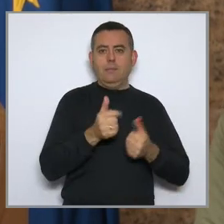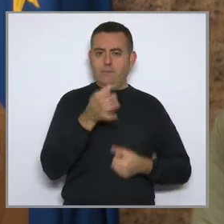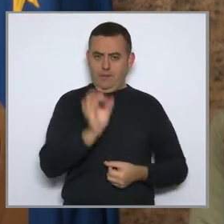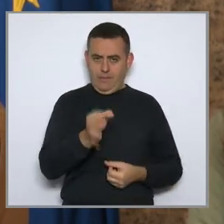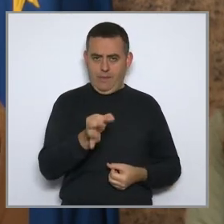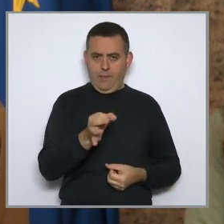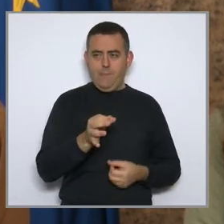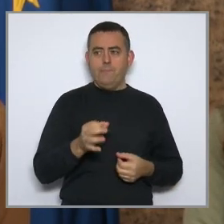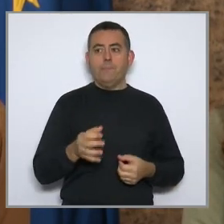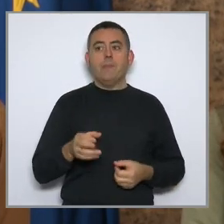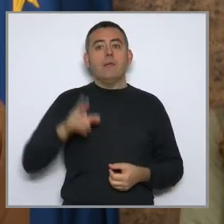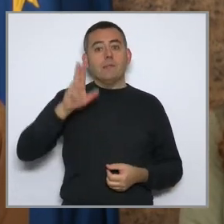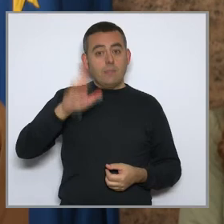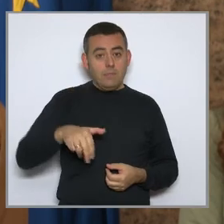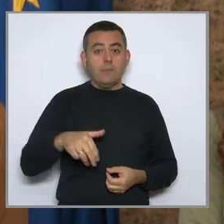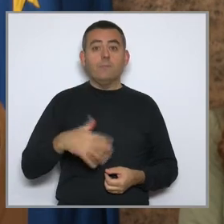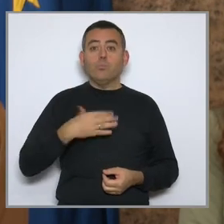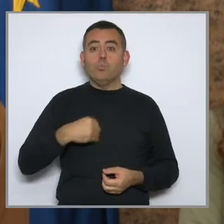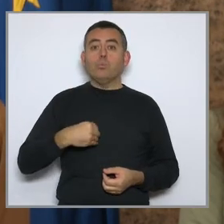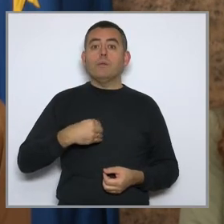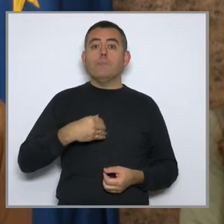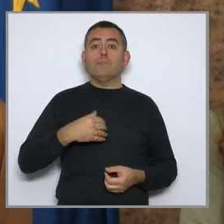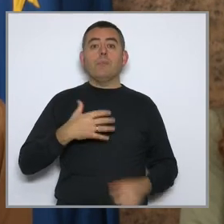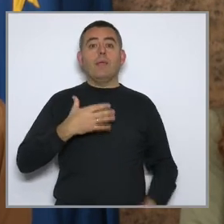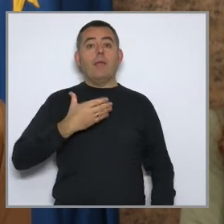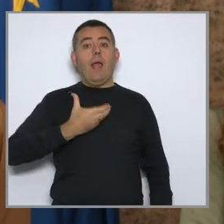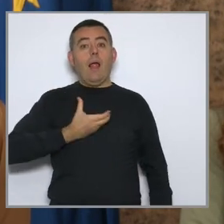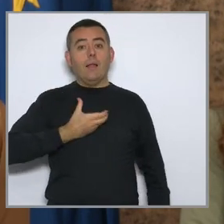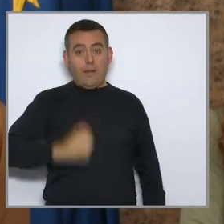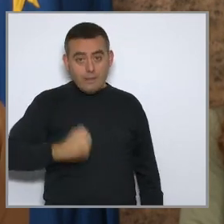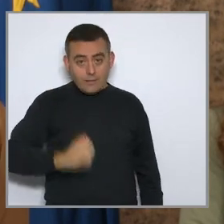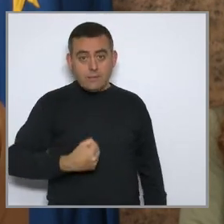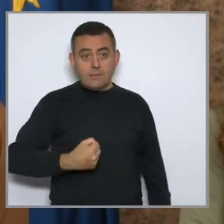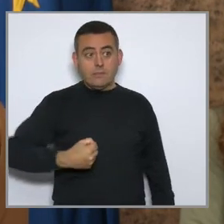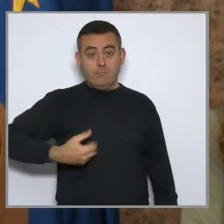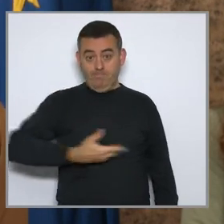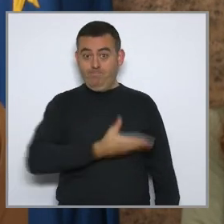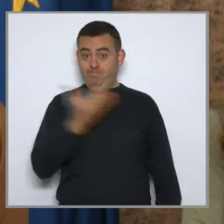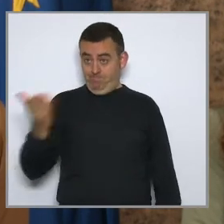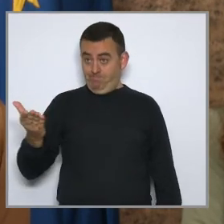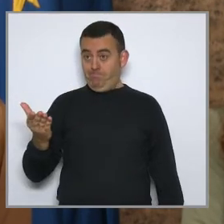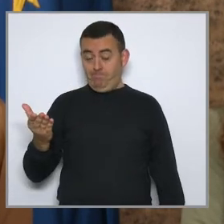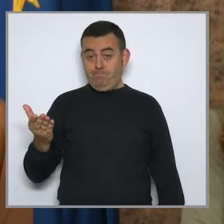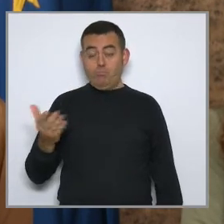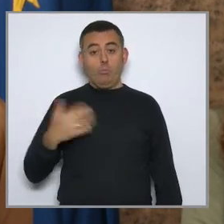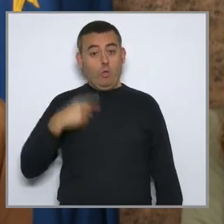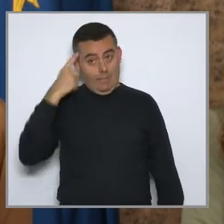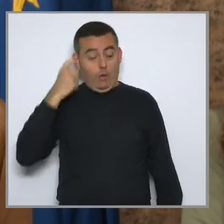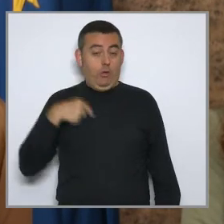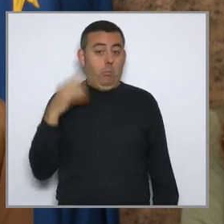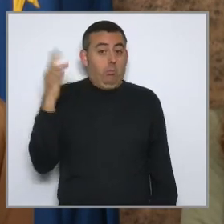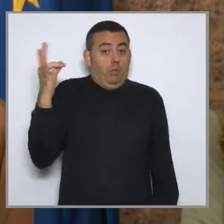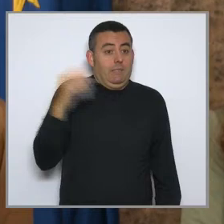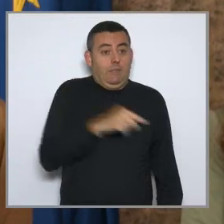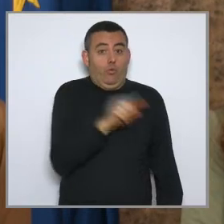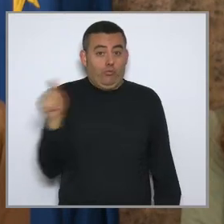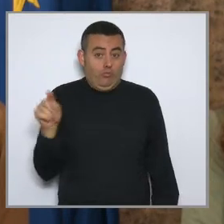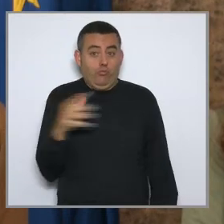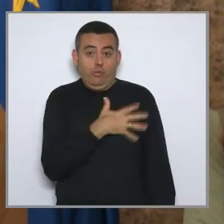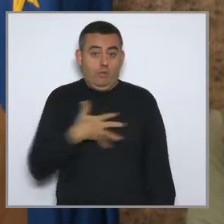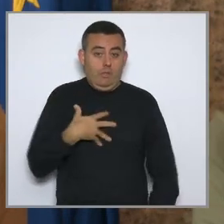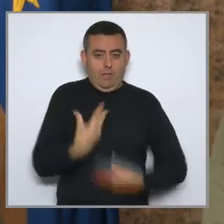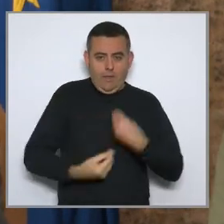alcaldes, d'una manera, jo crec que positiva, intenten per ajudar